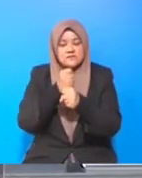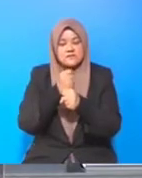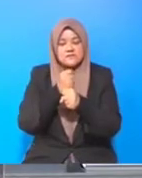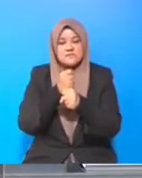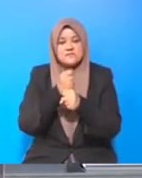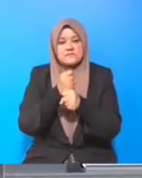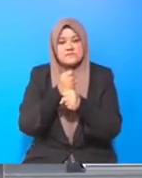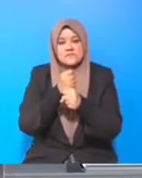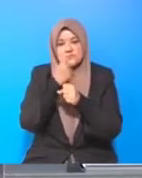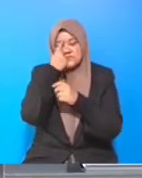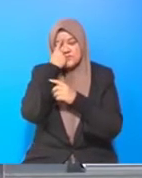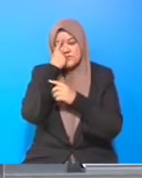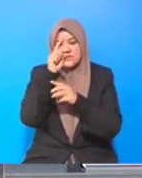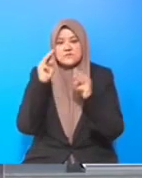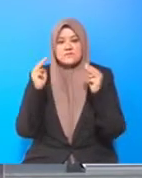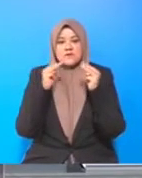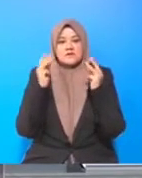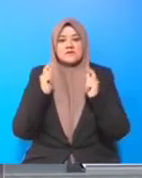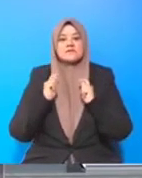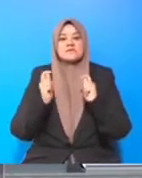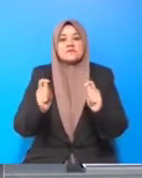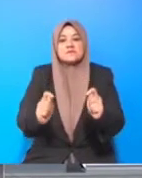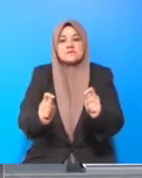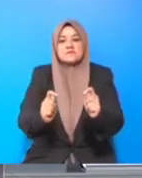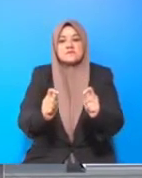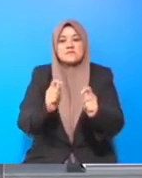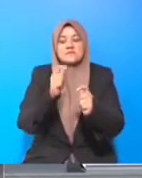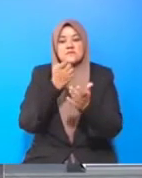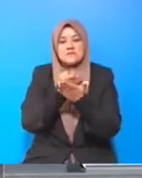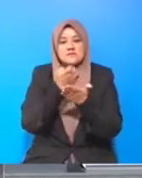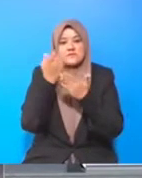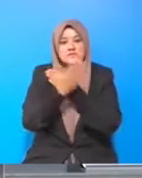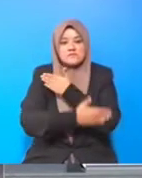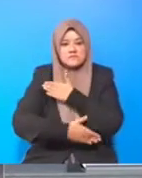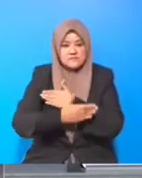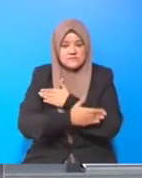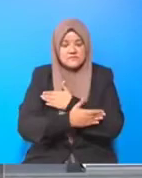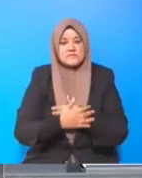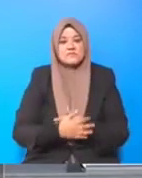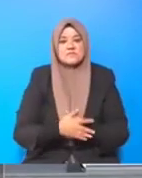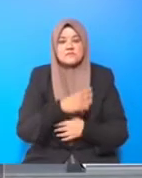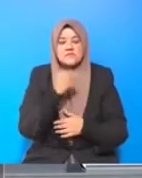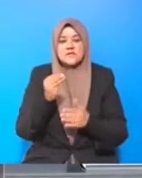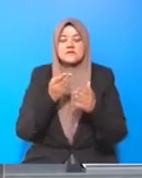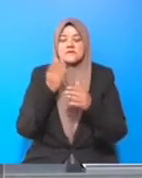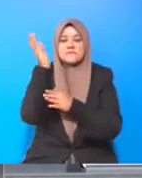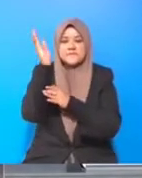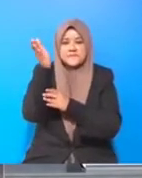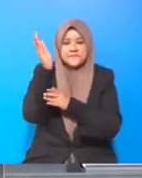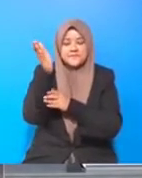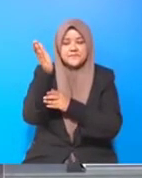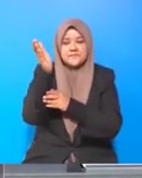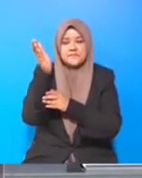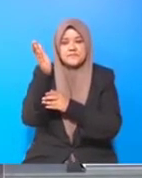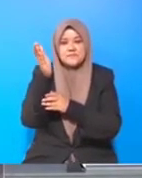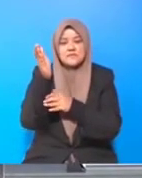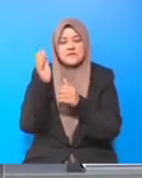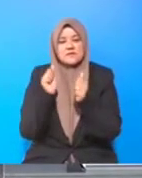komprehensif kepada majelis tindakan ekonomi negara dan pembentangan